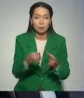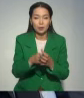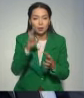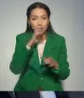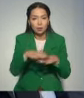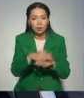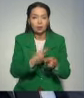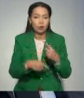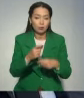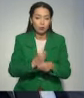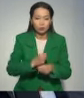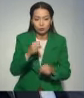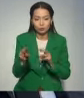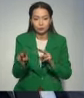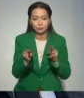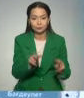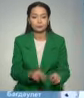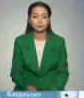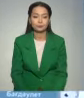партиям баклажан